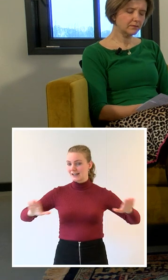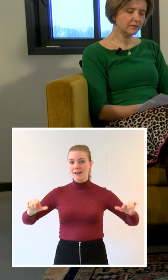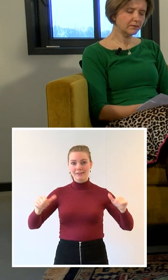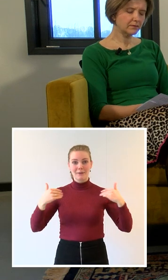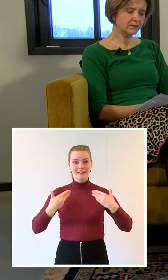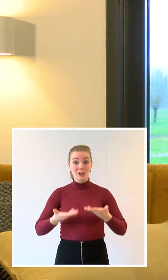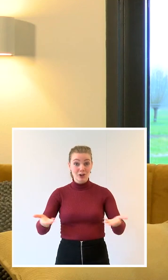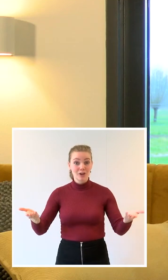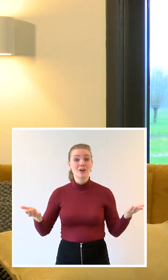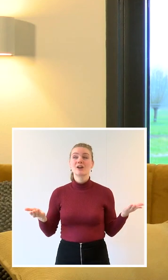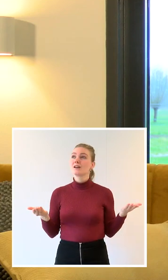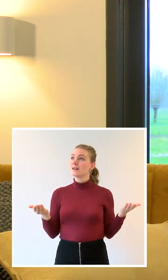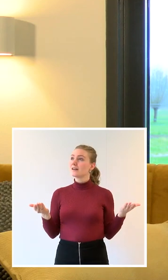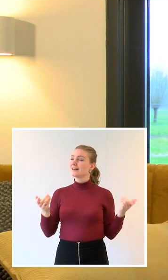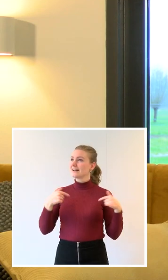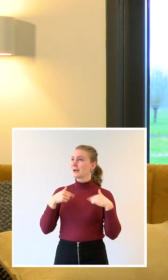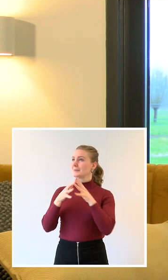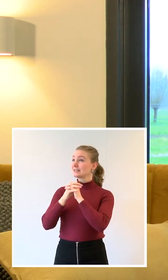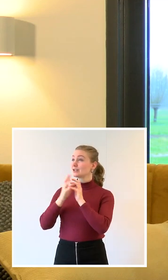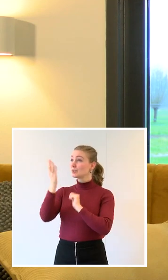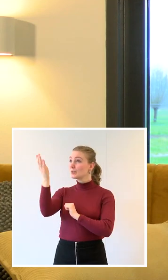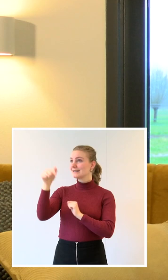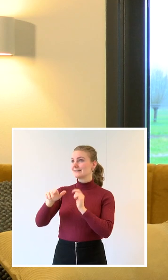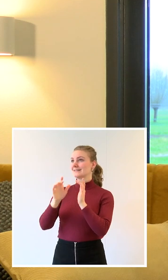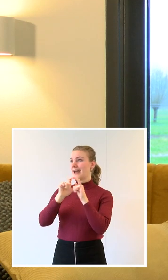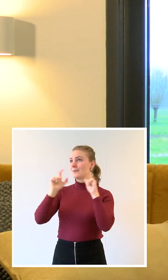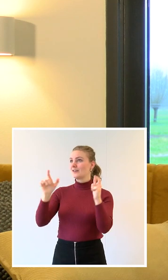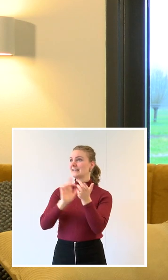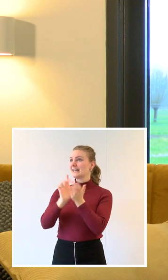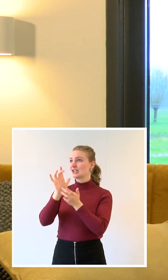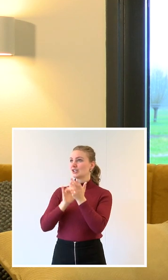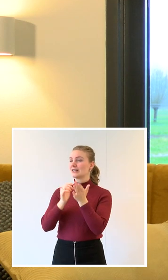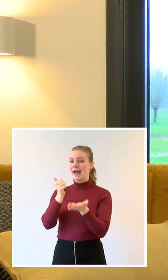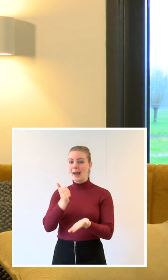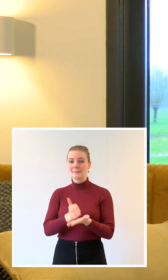Dit bid ik u in de naam van Jezus. Amen.